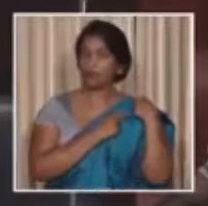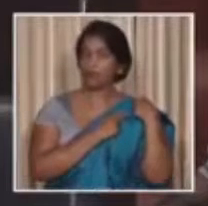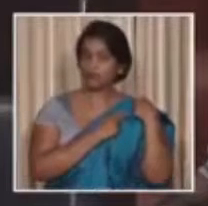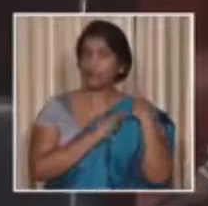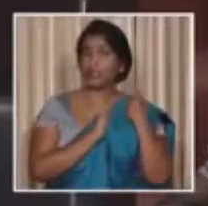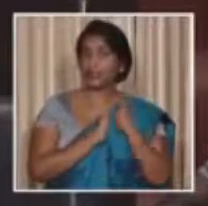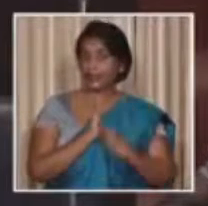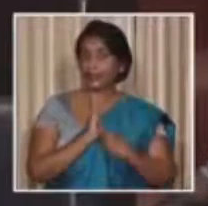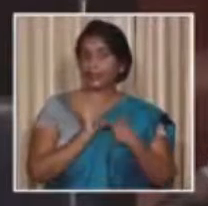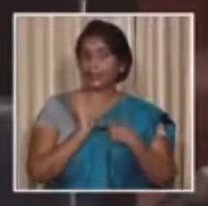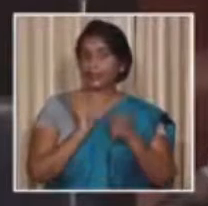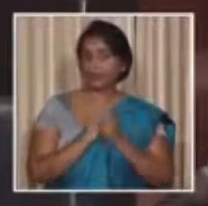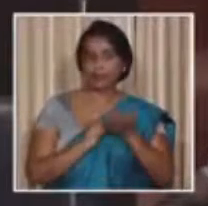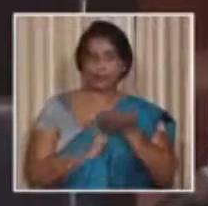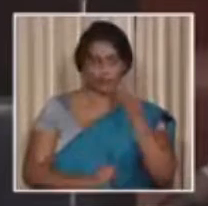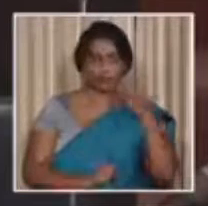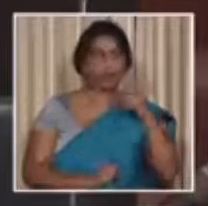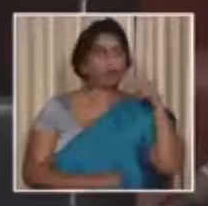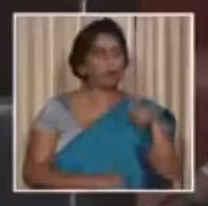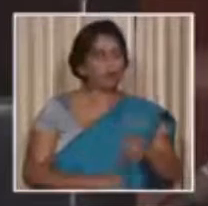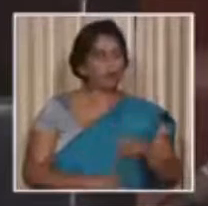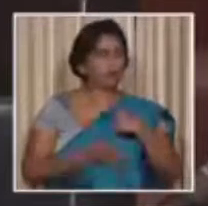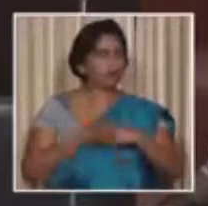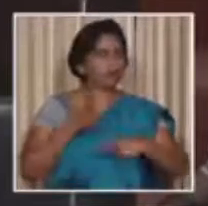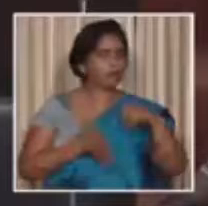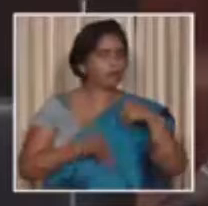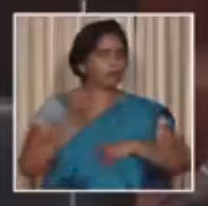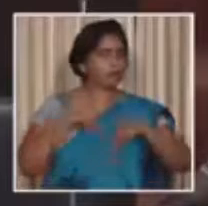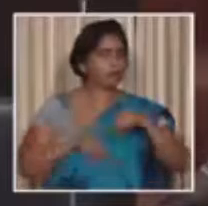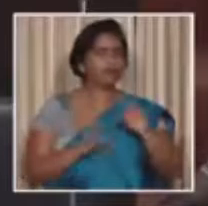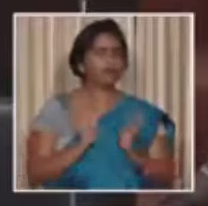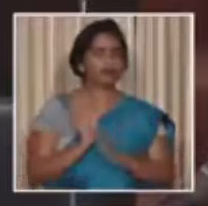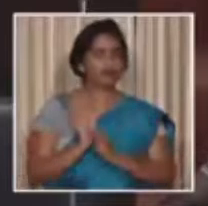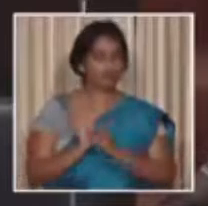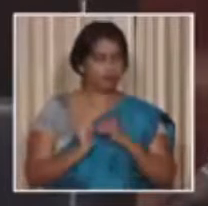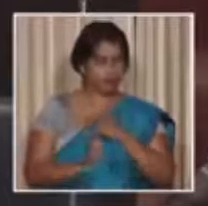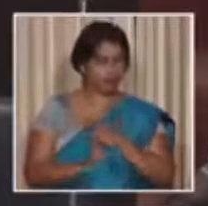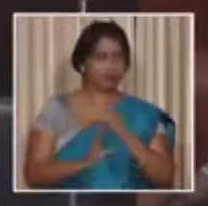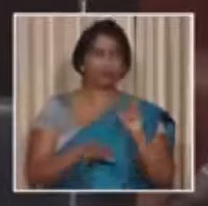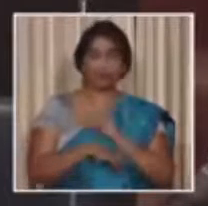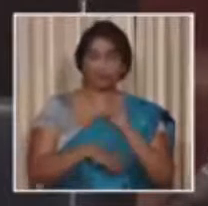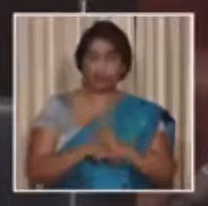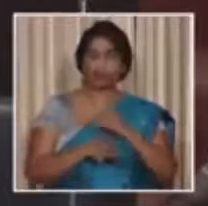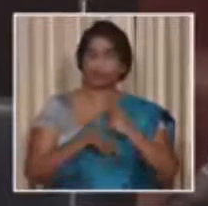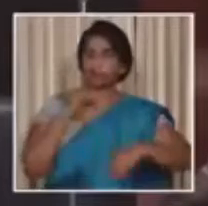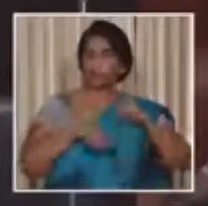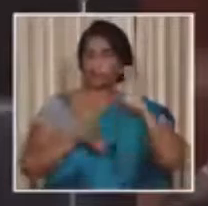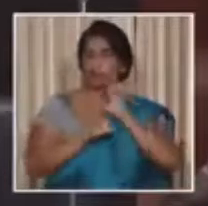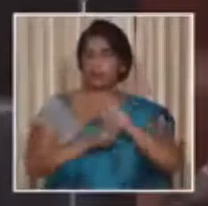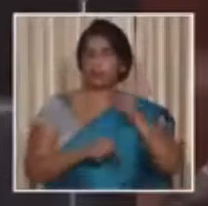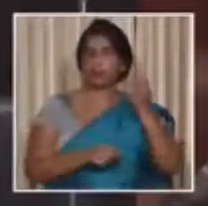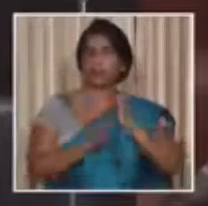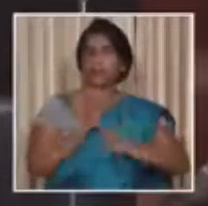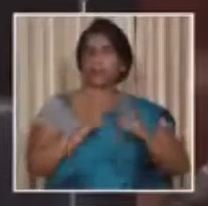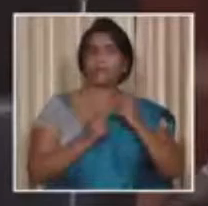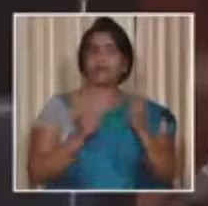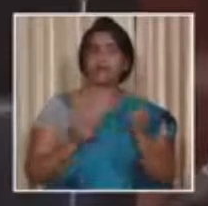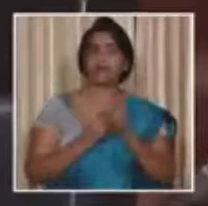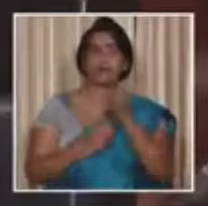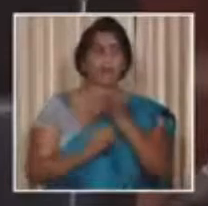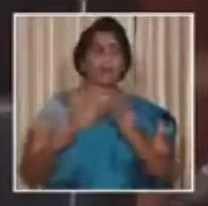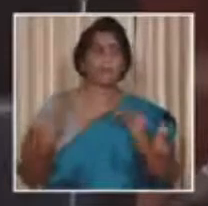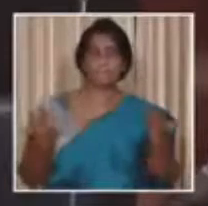නීතියෙන් කටයුතු කරන්න පුළුවන් ඉතින් අද මැතිවරණ කොමසාරිස්වරයා මැතිවරණය ප්‍රකාශ කරුවයින් පස්සේ බුදල්ලා මහත්තයාශ කියනවා සල්ලි දෙන්න බෑ